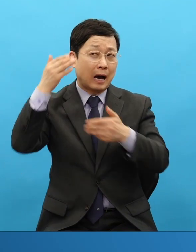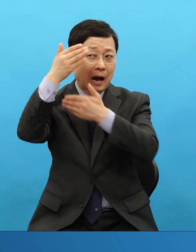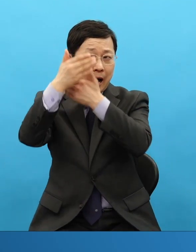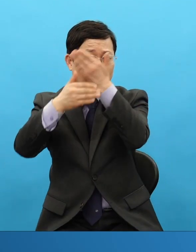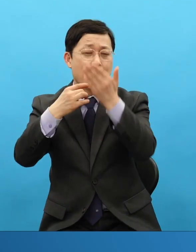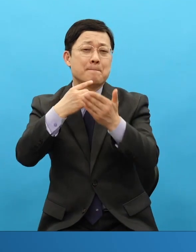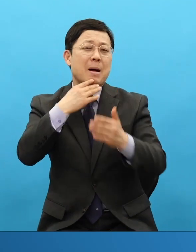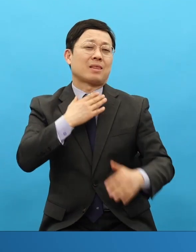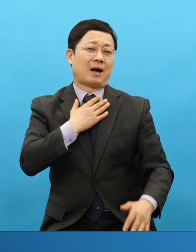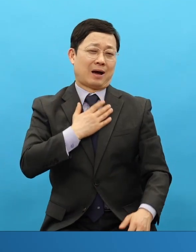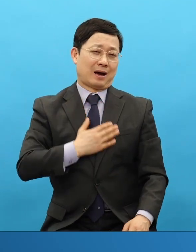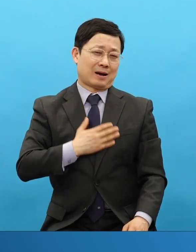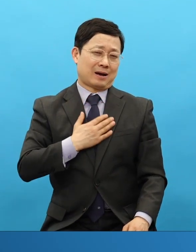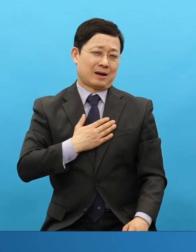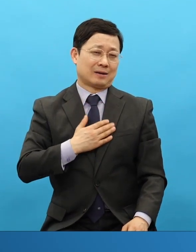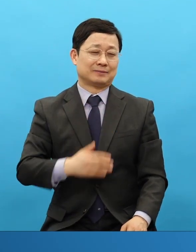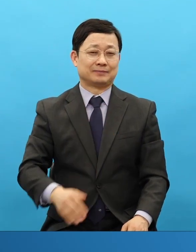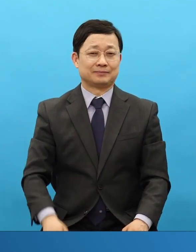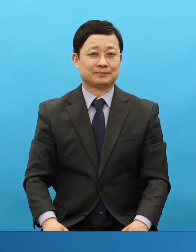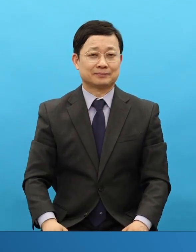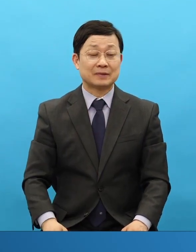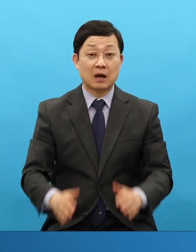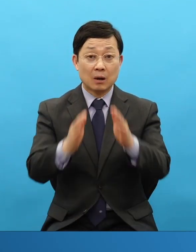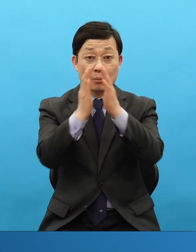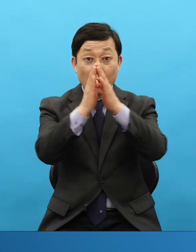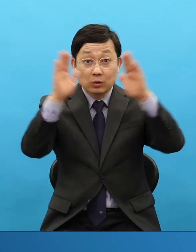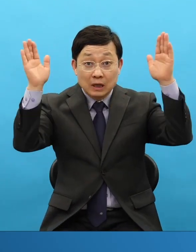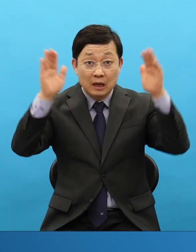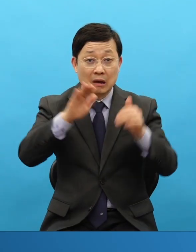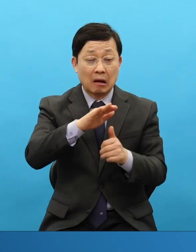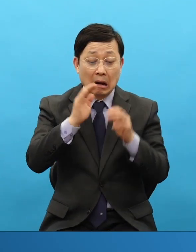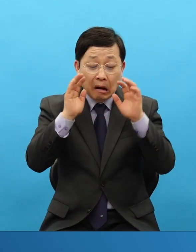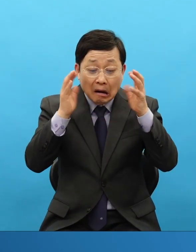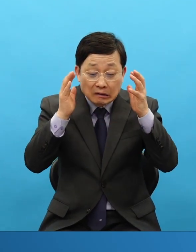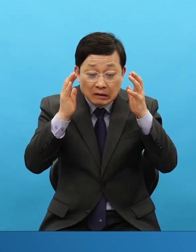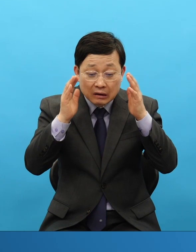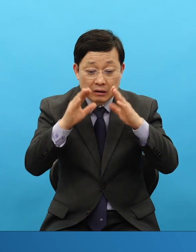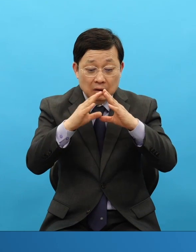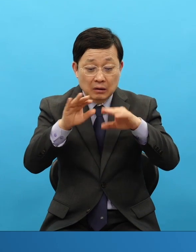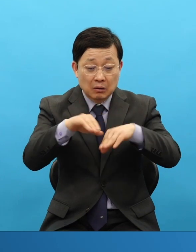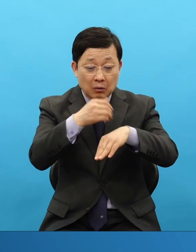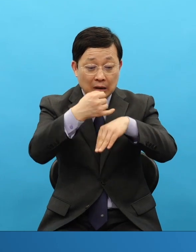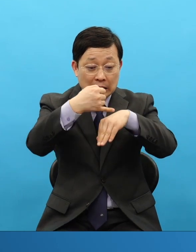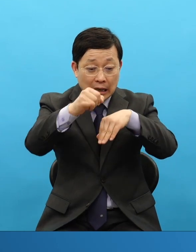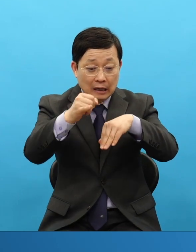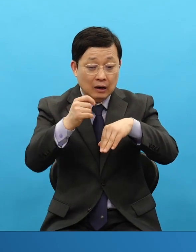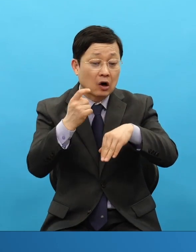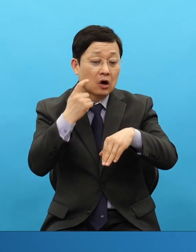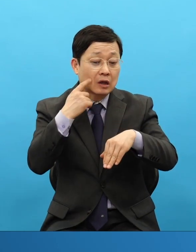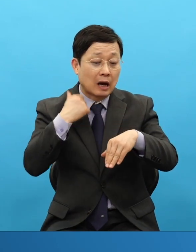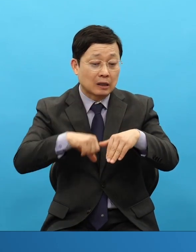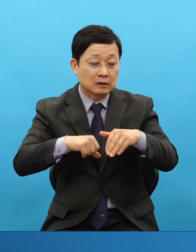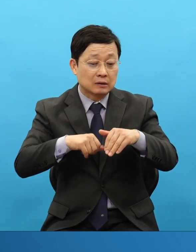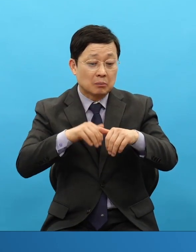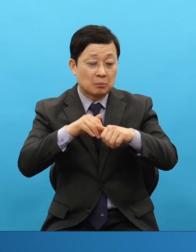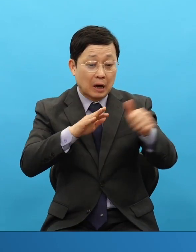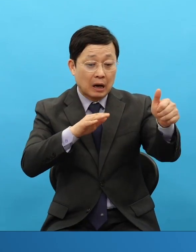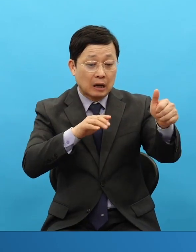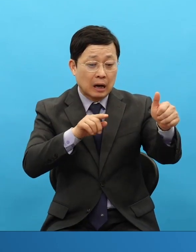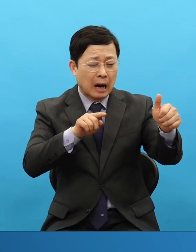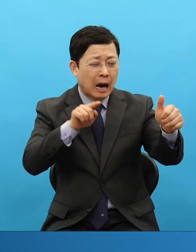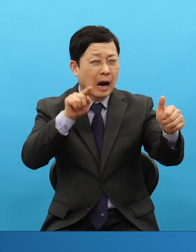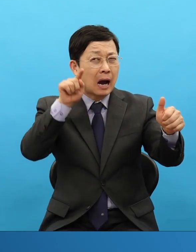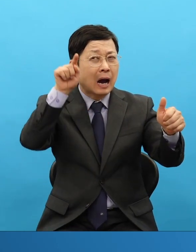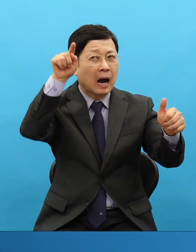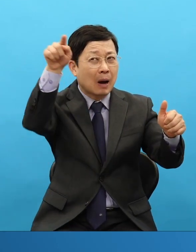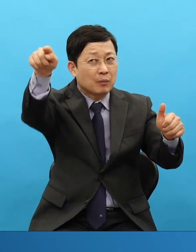that. 양자로 간 모세가 세계 지도자 될 거라고는 아무도 생각 못 해요. Nobody realized this adopted son